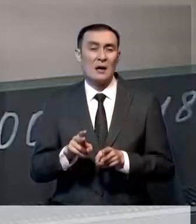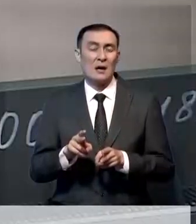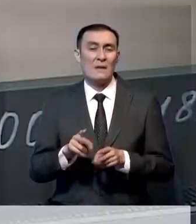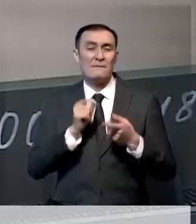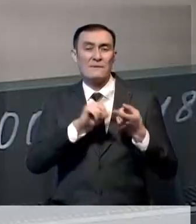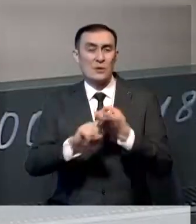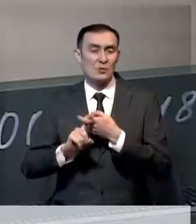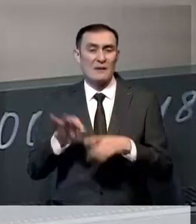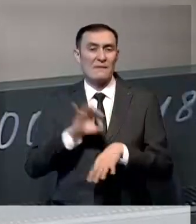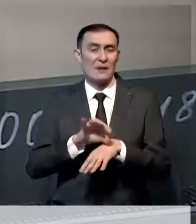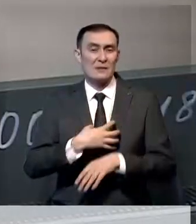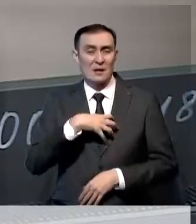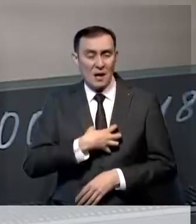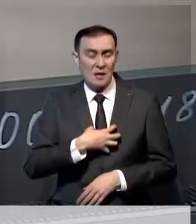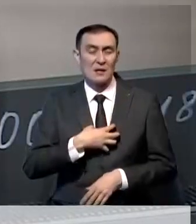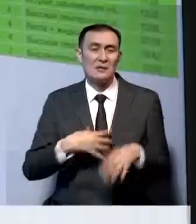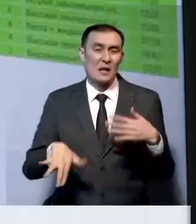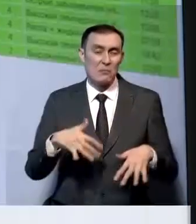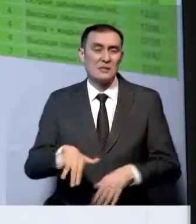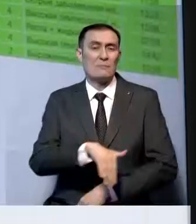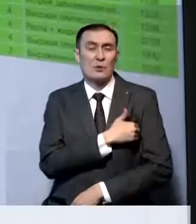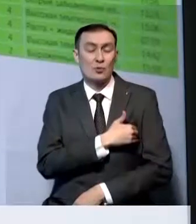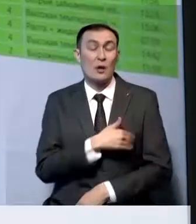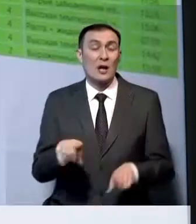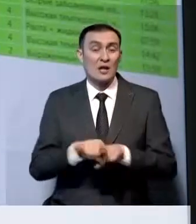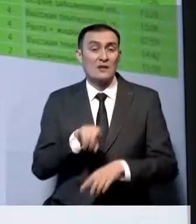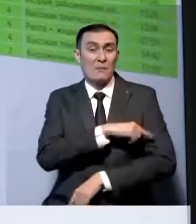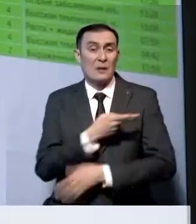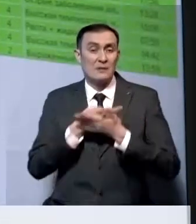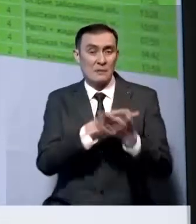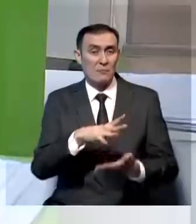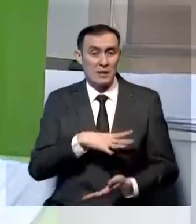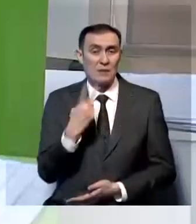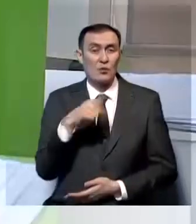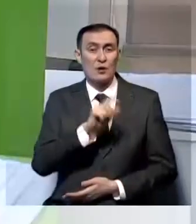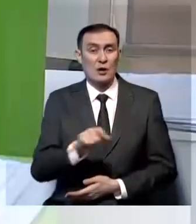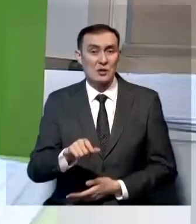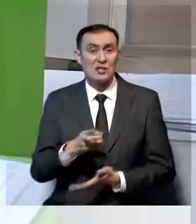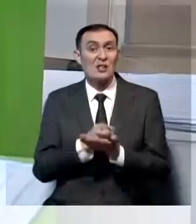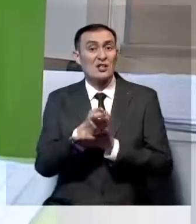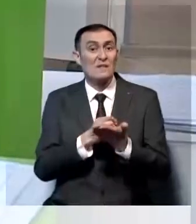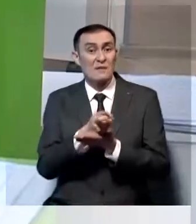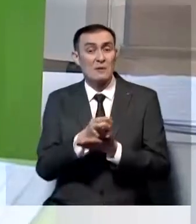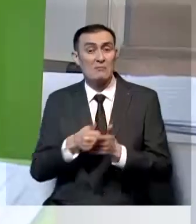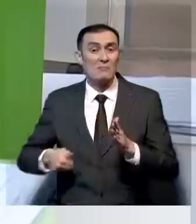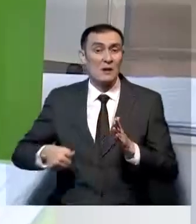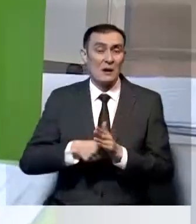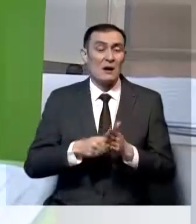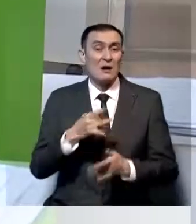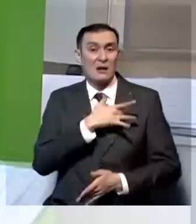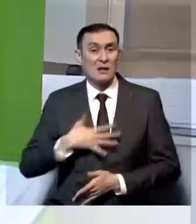респираторной вирусной инфекции, слабость, температуру, кашель. Кроме того, в больницу были доставлены двое горожан с ножевыми ранениями, а